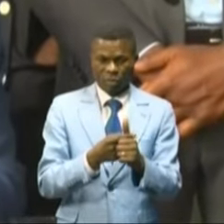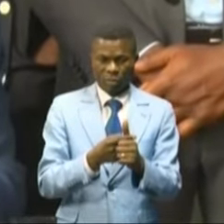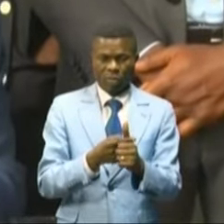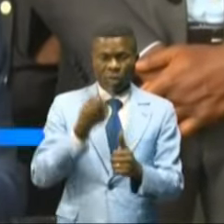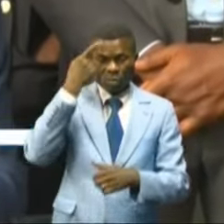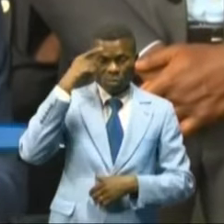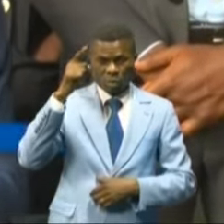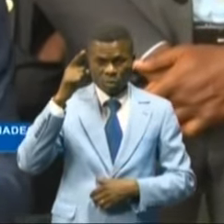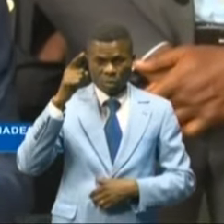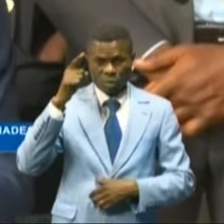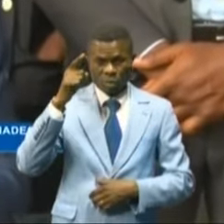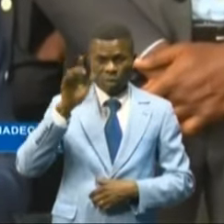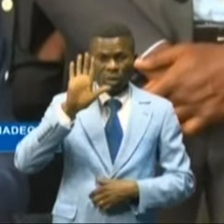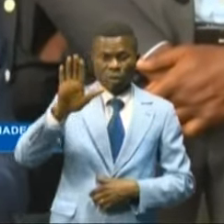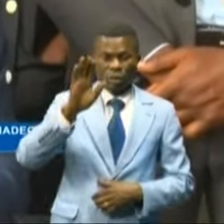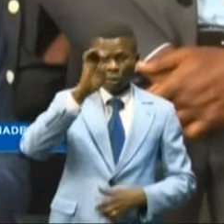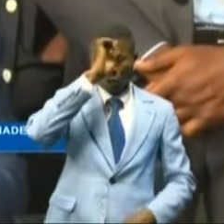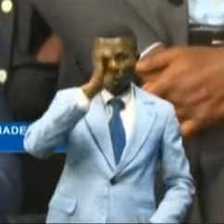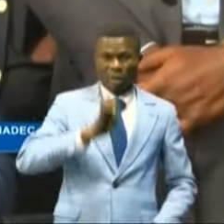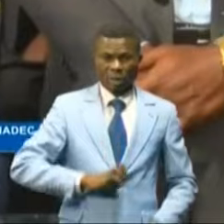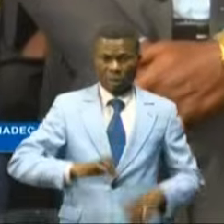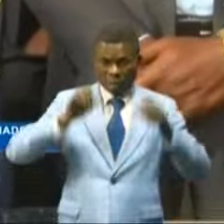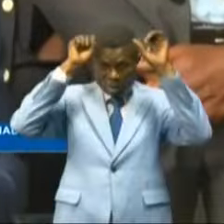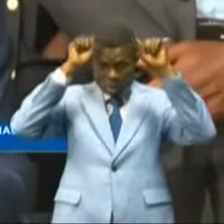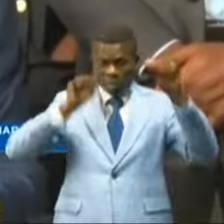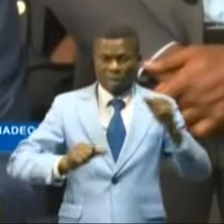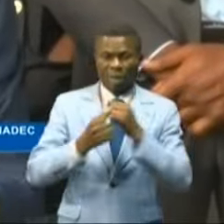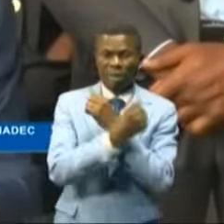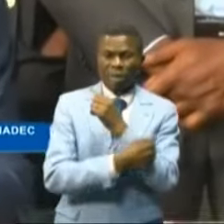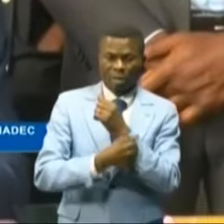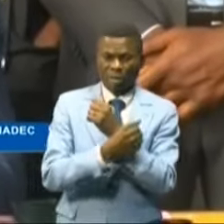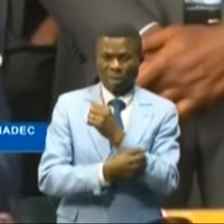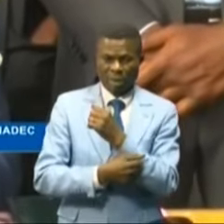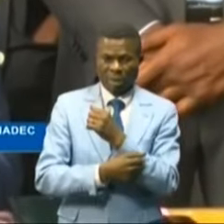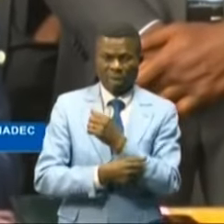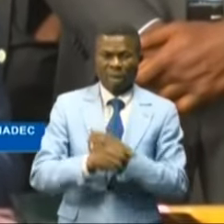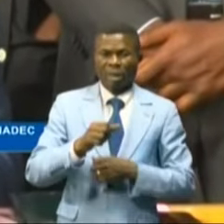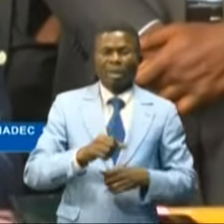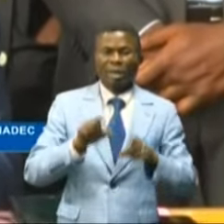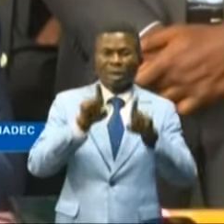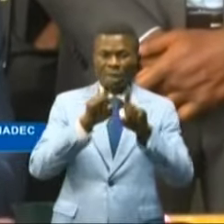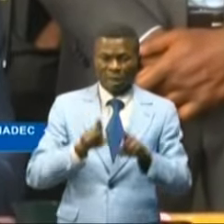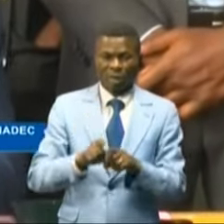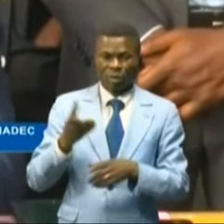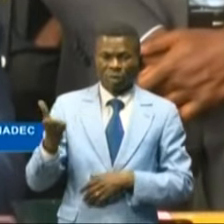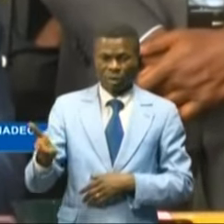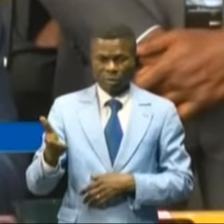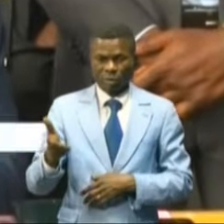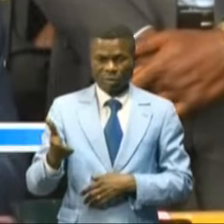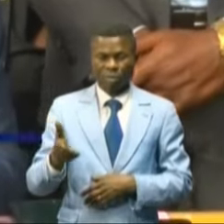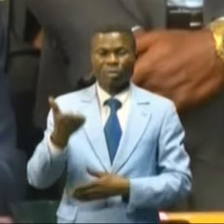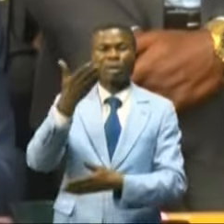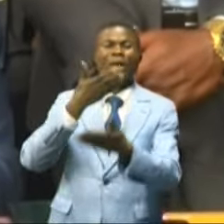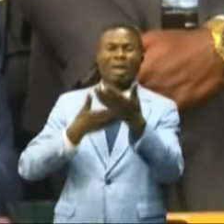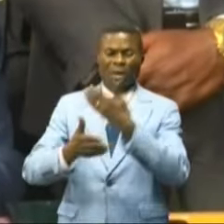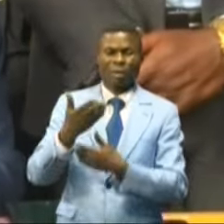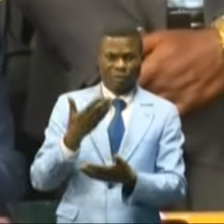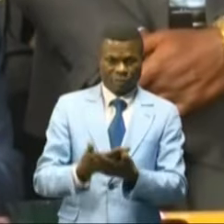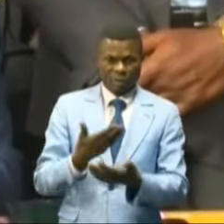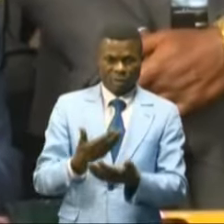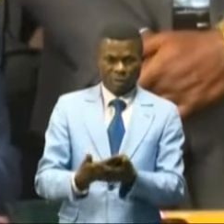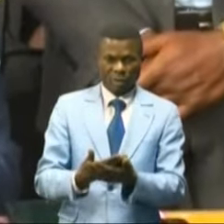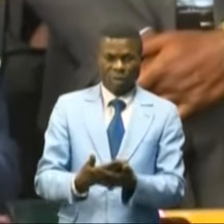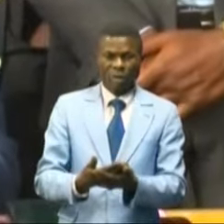l'endroit de son excellence, Monsieur le Président de la République et de la tutelle, le remplacement de